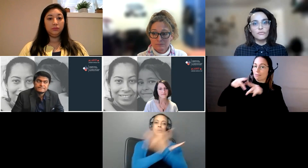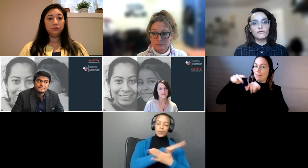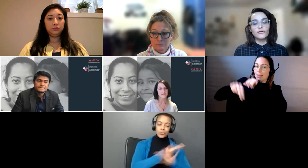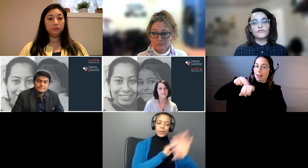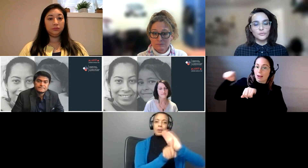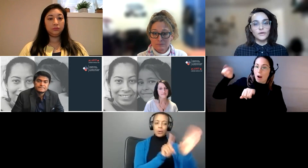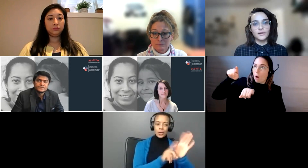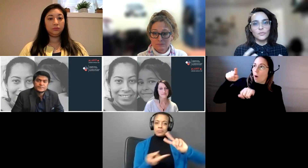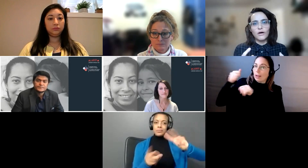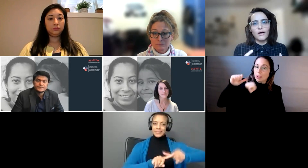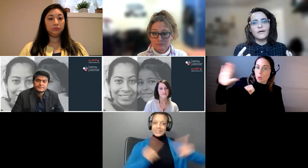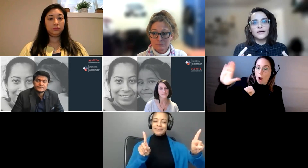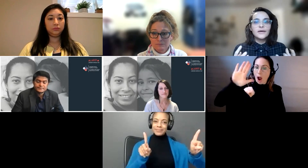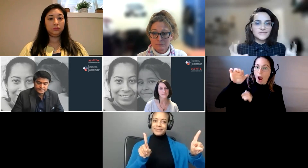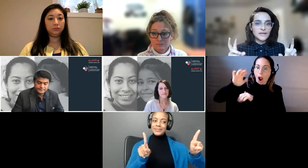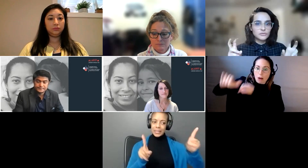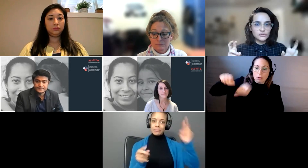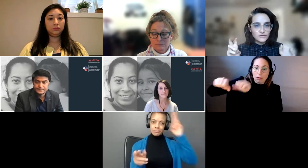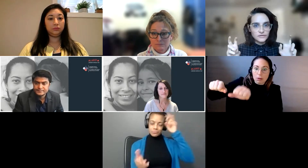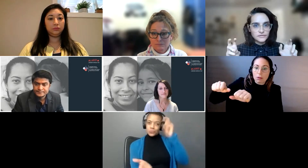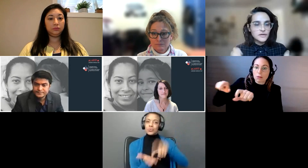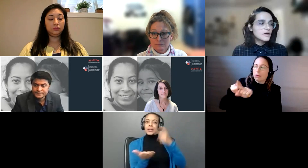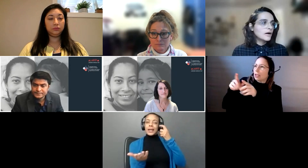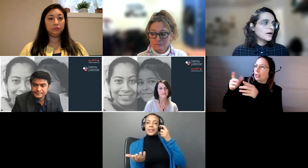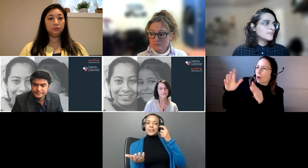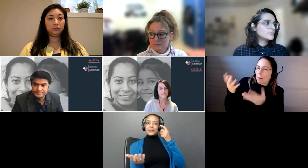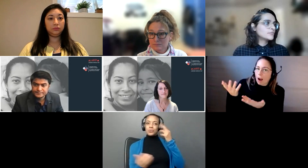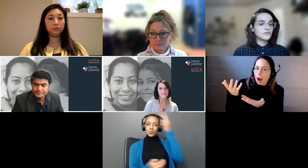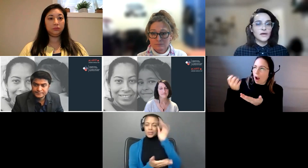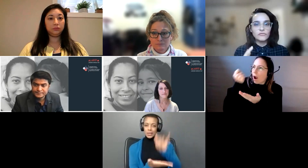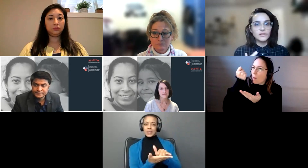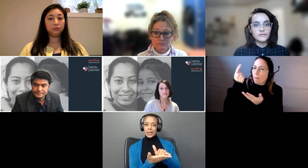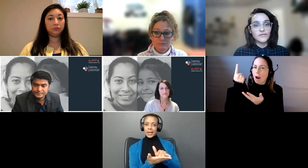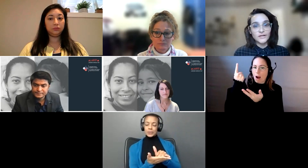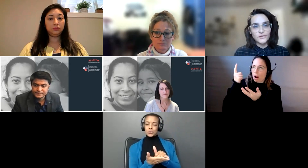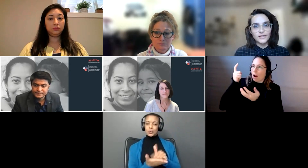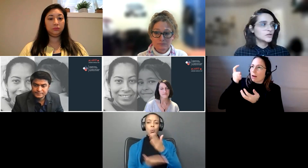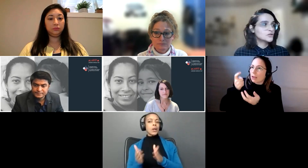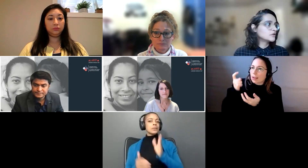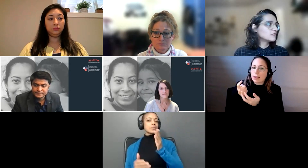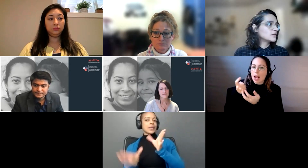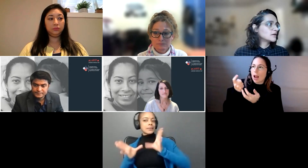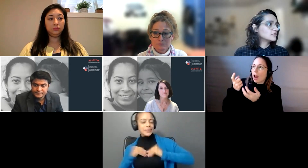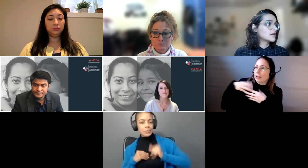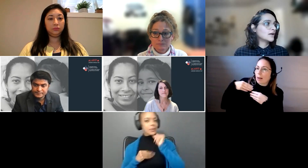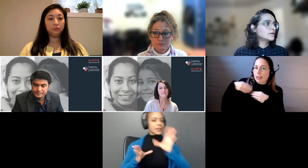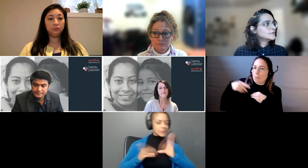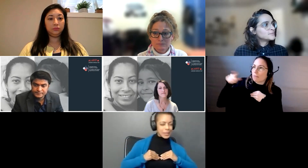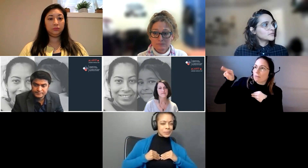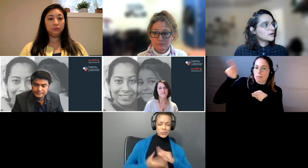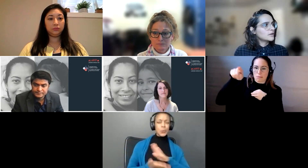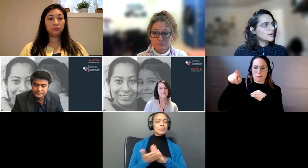colonisées et c'est quoi leur compréhension de c'est quoi les sexes sont acceptables.